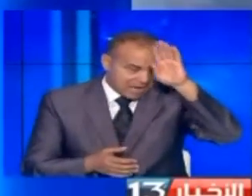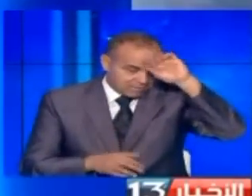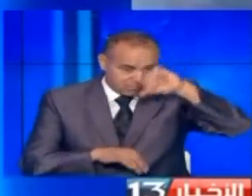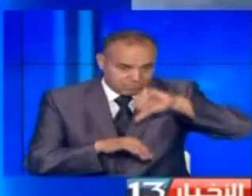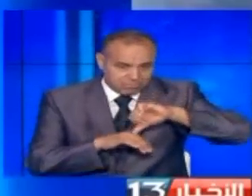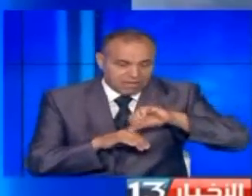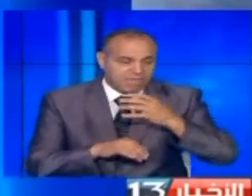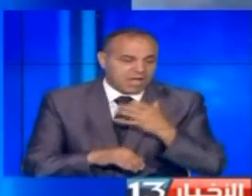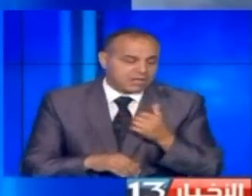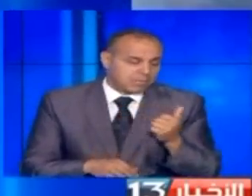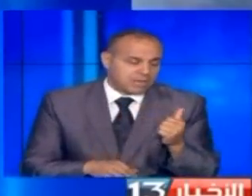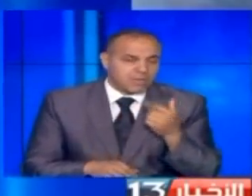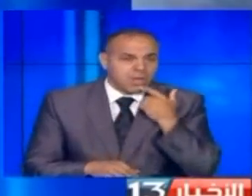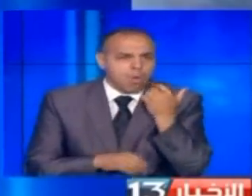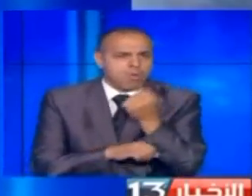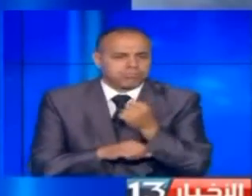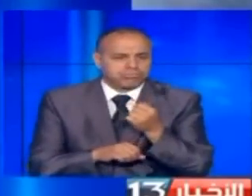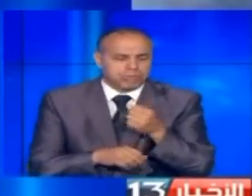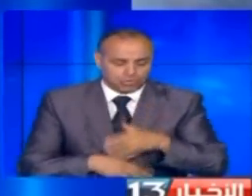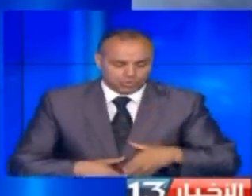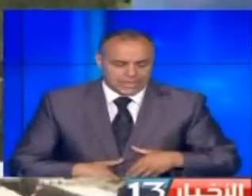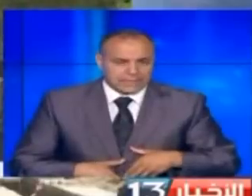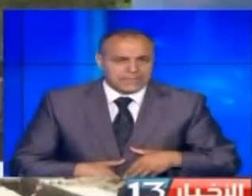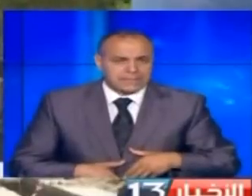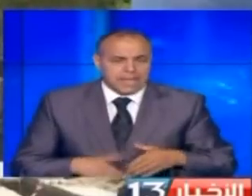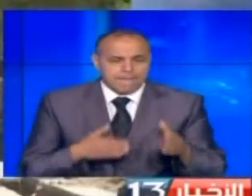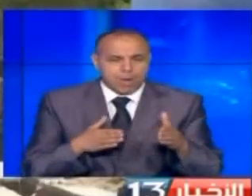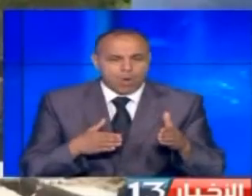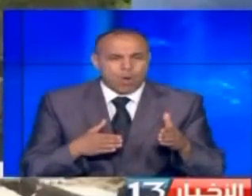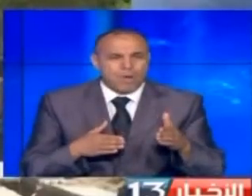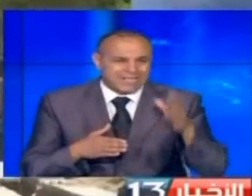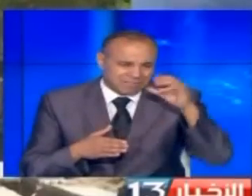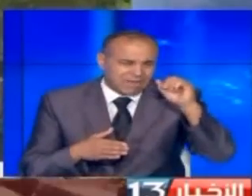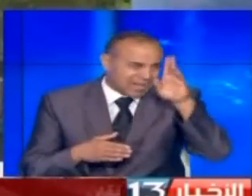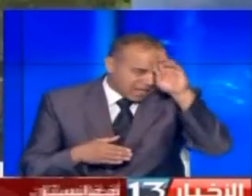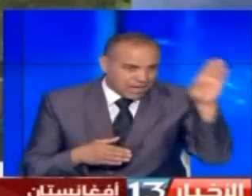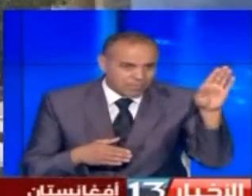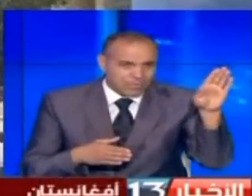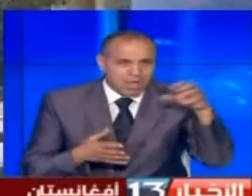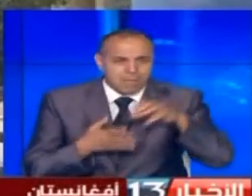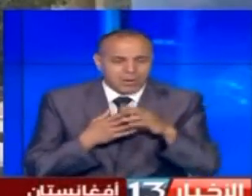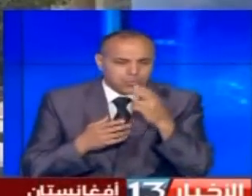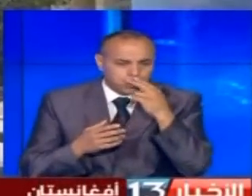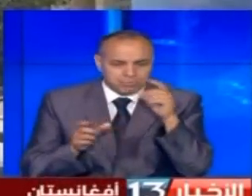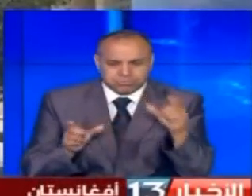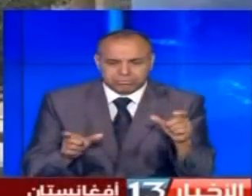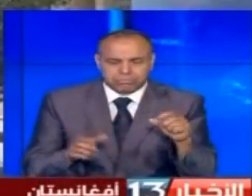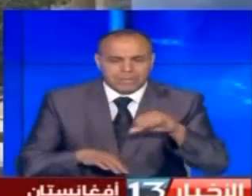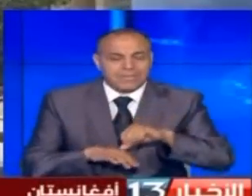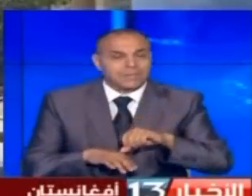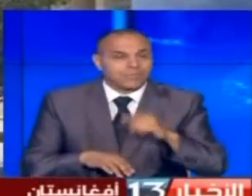العاصمة الأفغانية كابول بعد تفجير انتحاري أمام بوابة المبنى القريب من مركز شرطة وسط